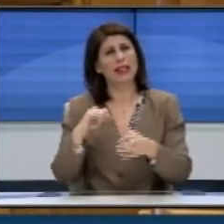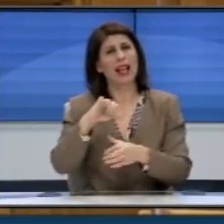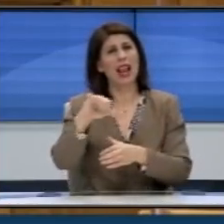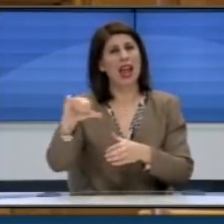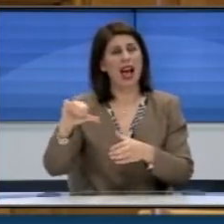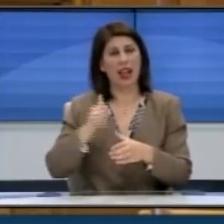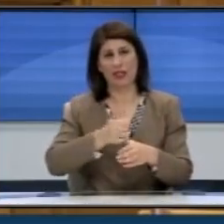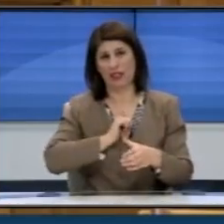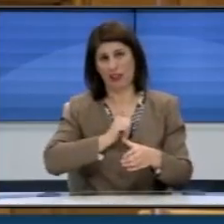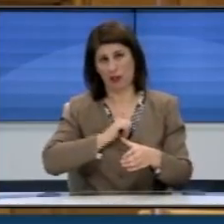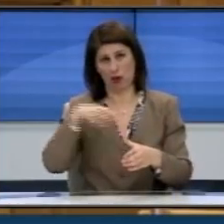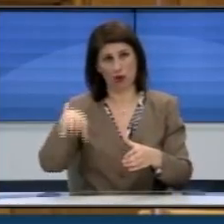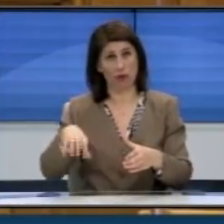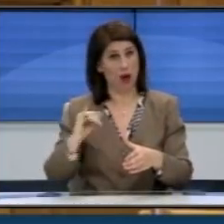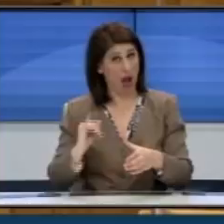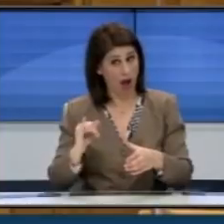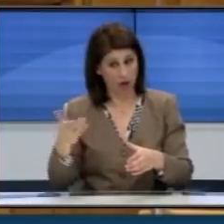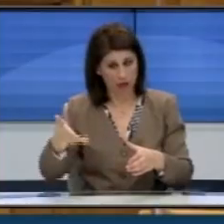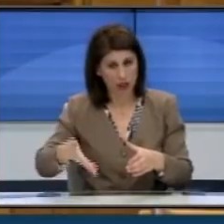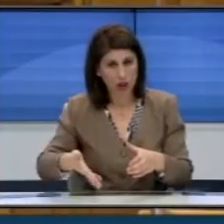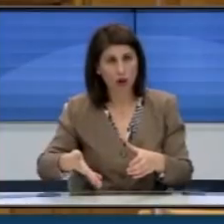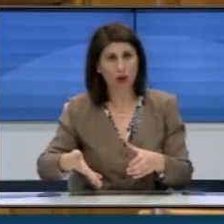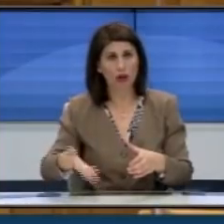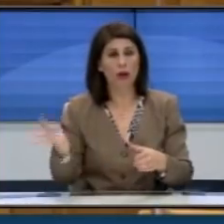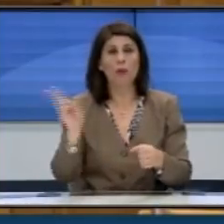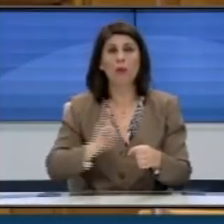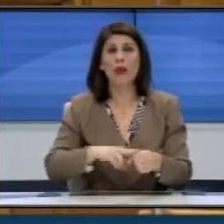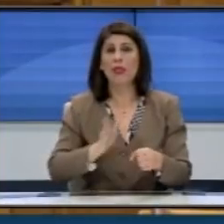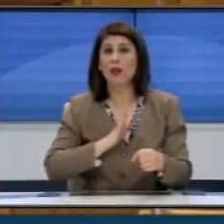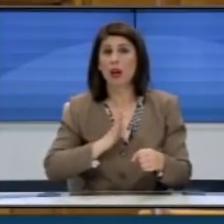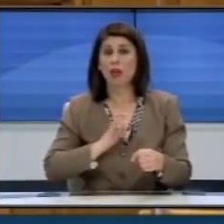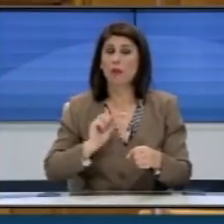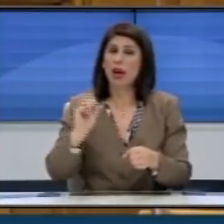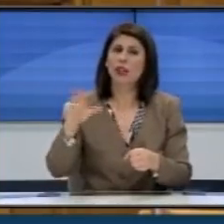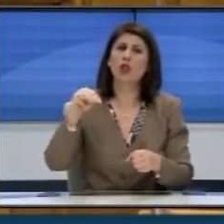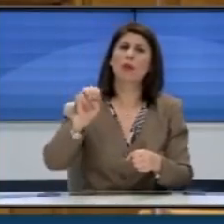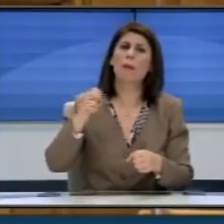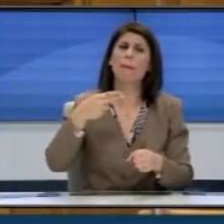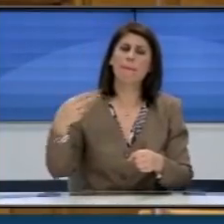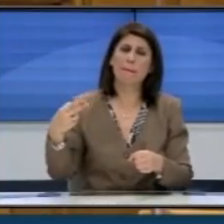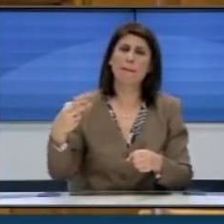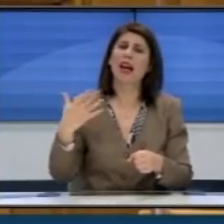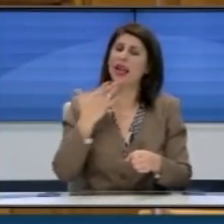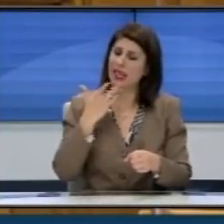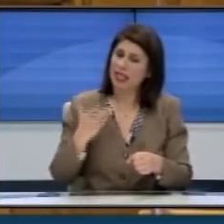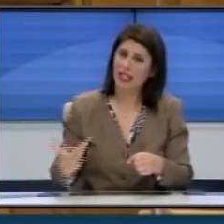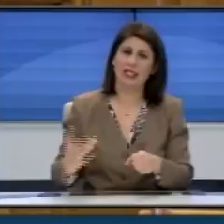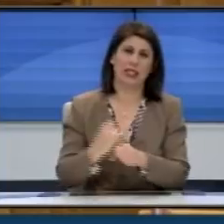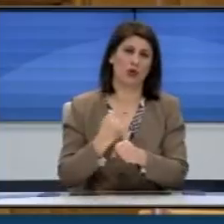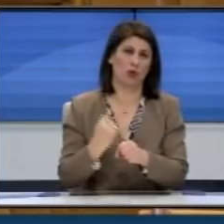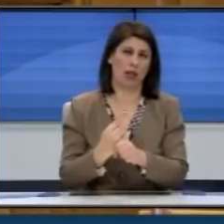τον ιδιωτικό τομέα πάλι, ο οποίος ακόμα και τώρα που πεθαίνει κόσμος εκτός ΜΕΘ κάνει χρυσές